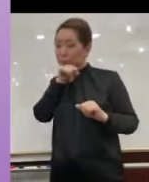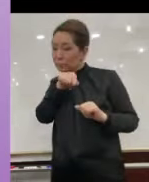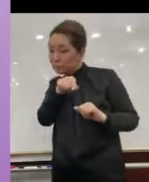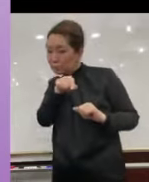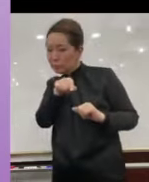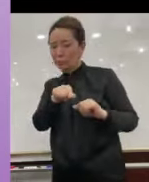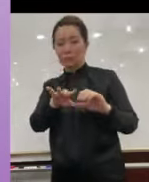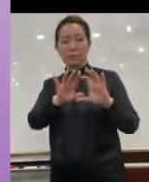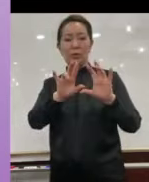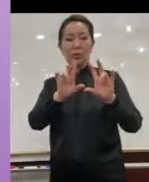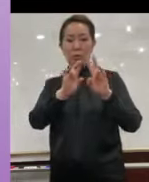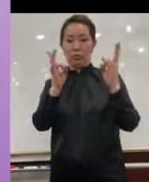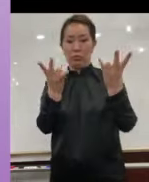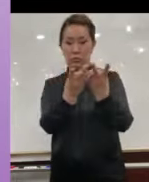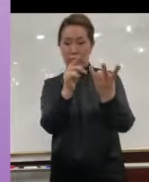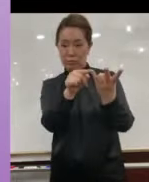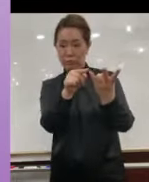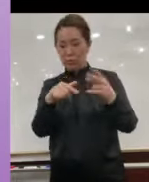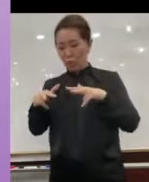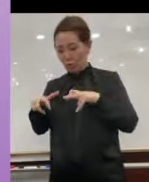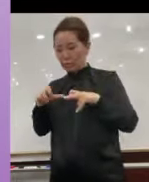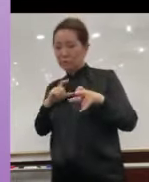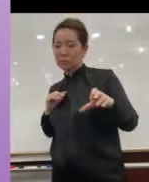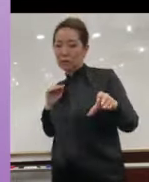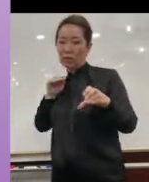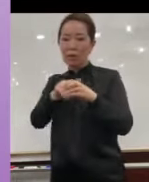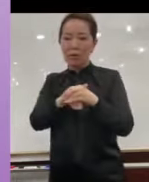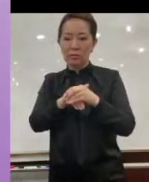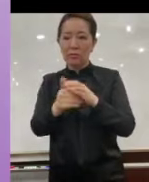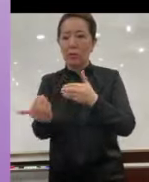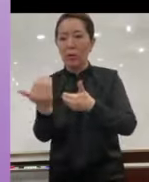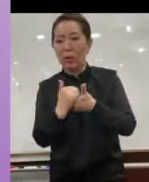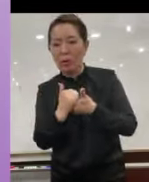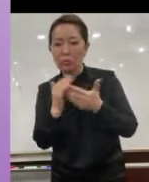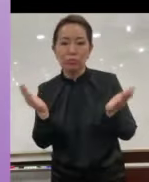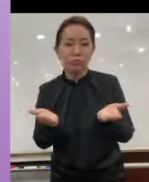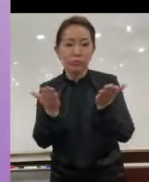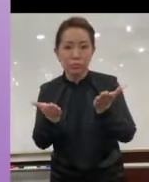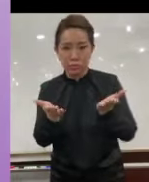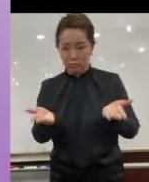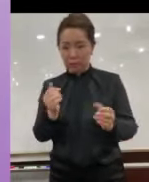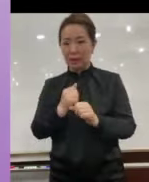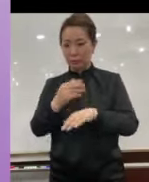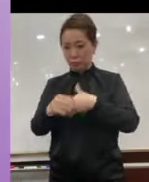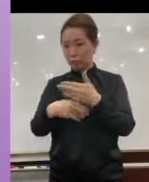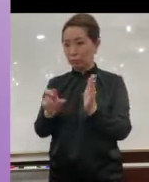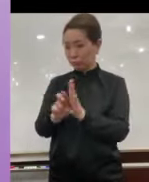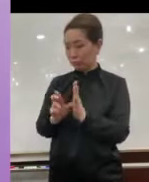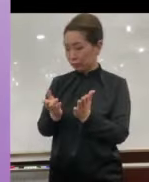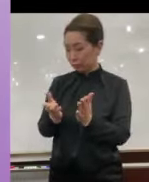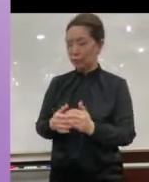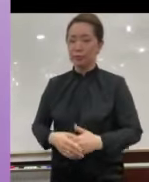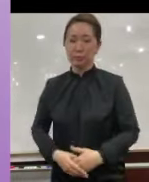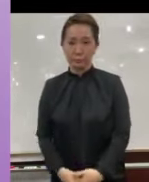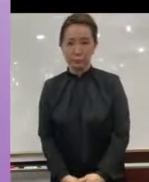үндсэн дээр хөгжлийн бэрхшээлтэй иргэдийн нийгмийн оролцоог дэмжих гэсэн ийм үйл ажиллагаа явагдах юм байна.